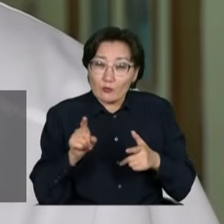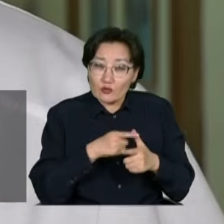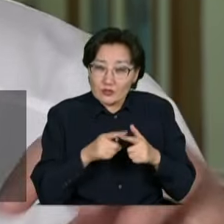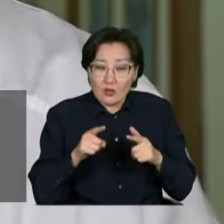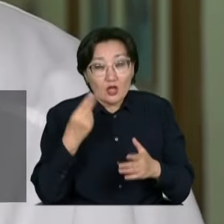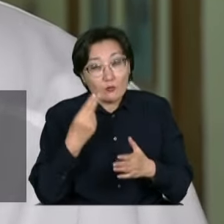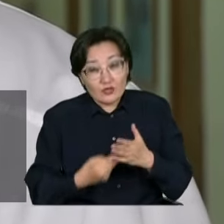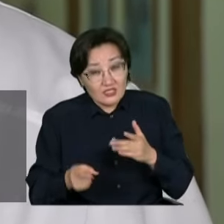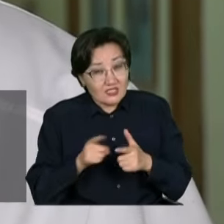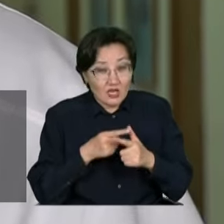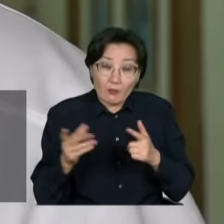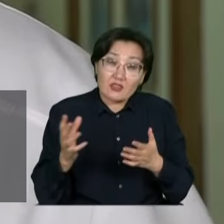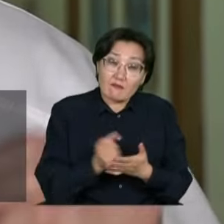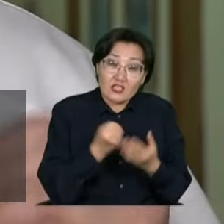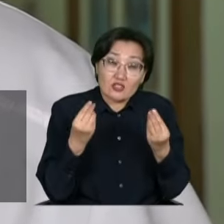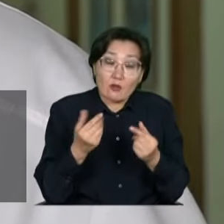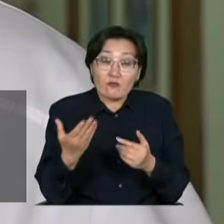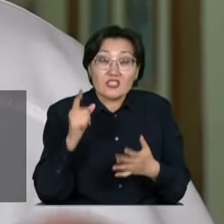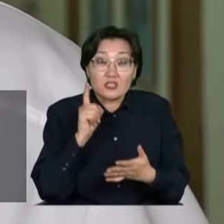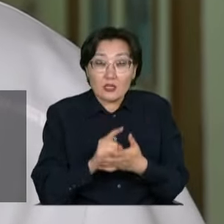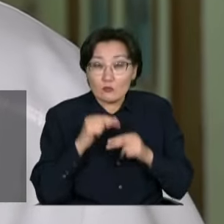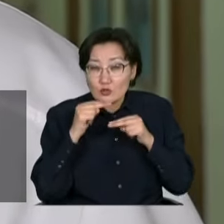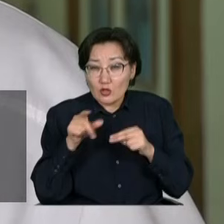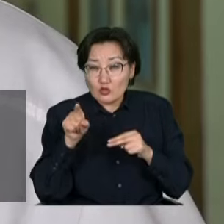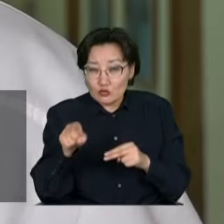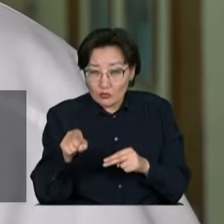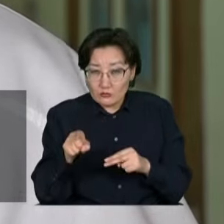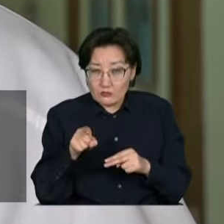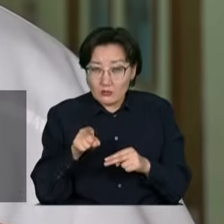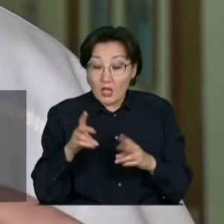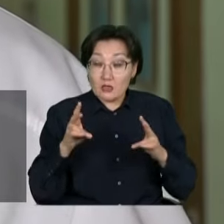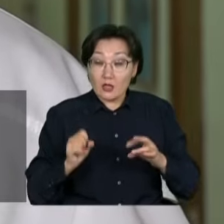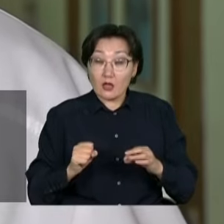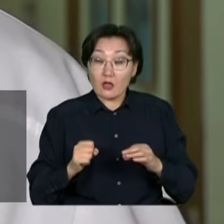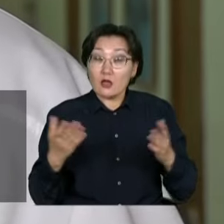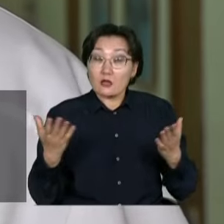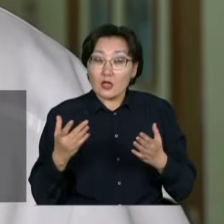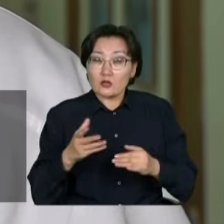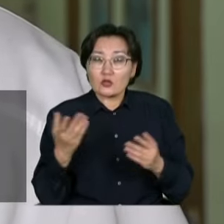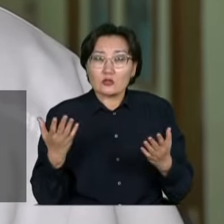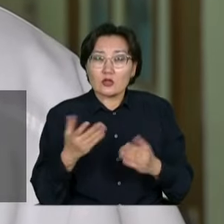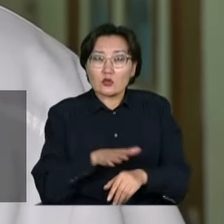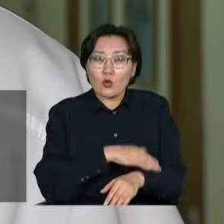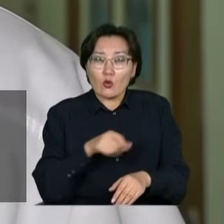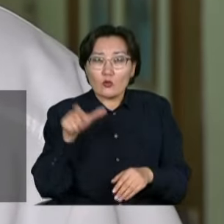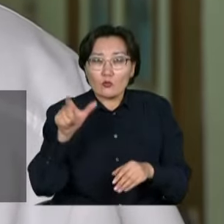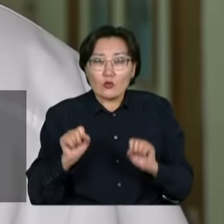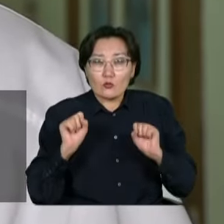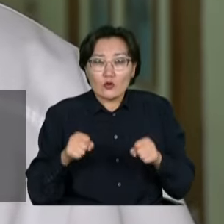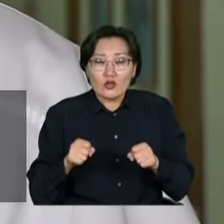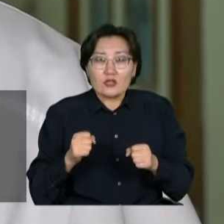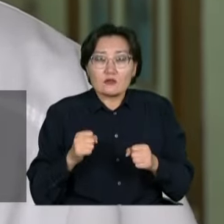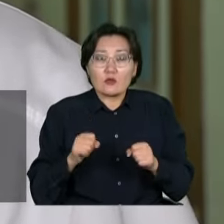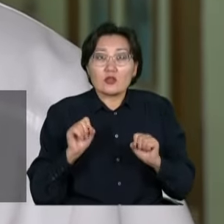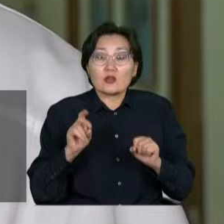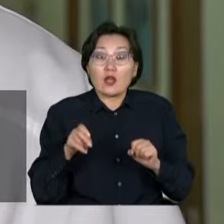это проигрыш, либо это выигрыш. Мы должны концентрироваться на том, что на как долго он может обходиться и как